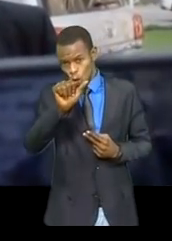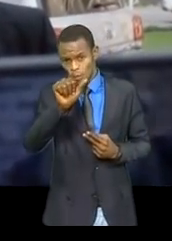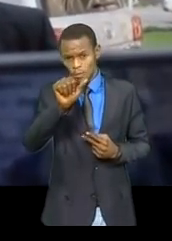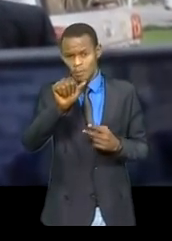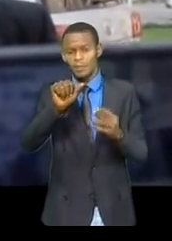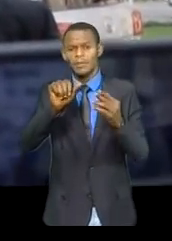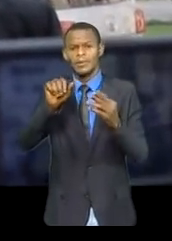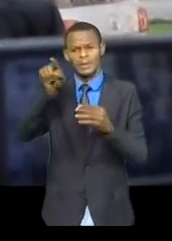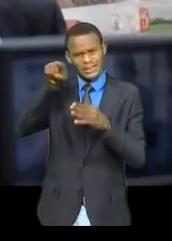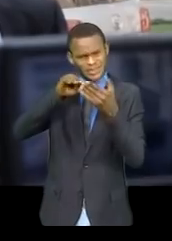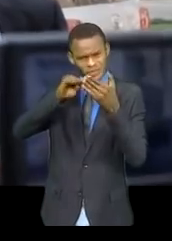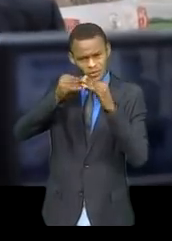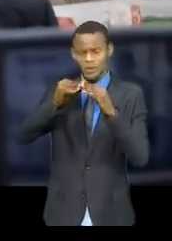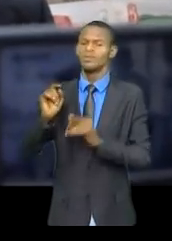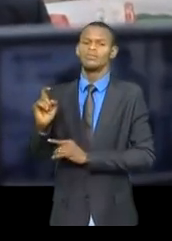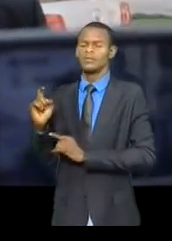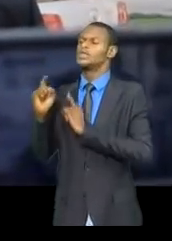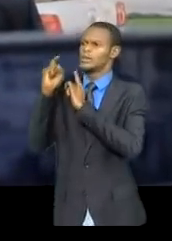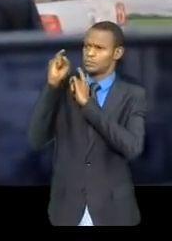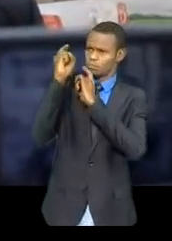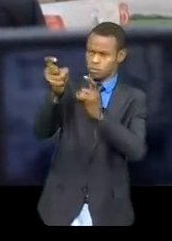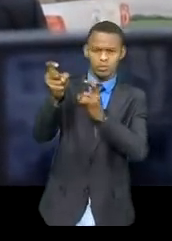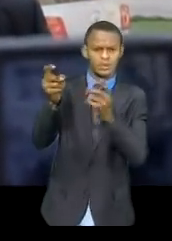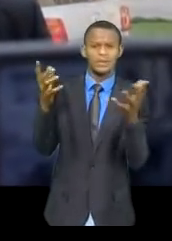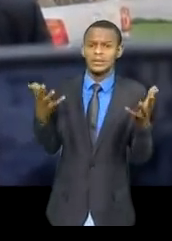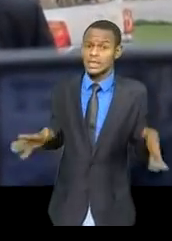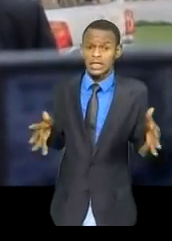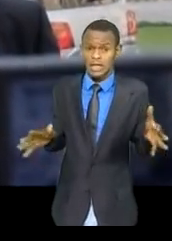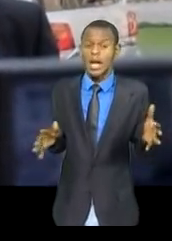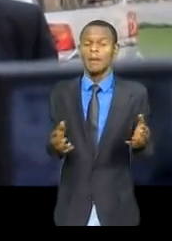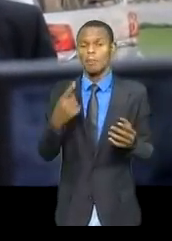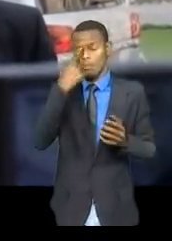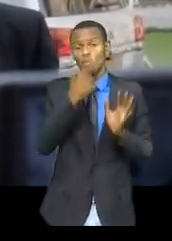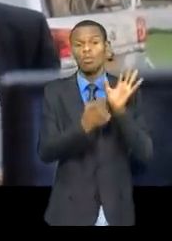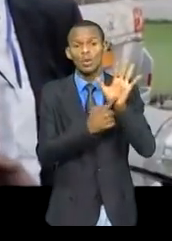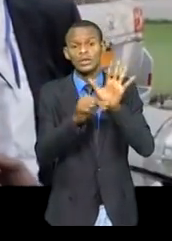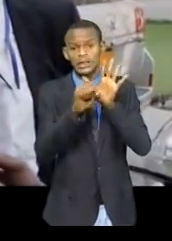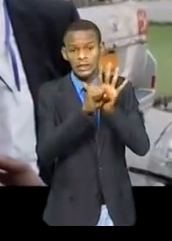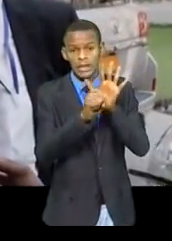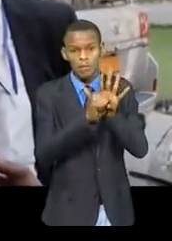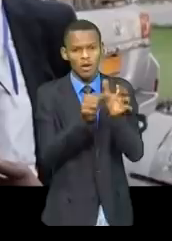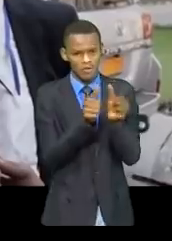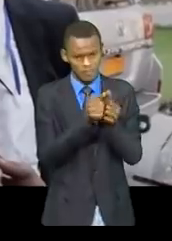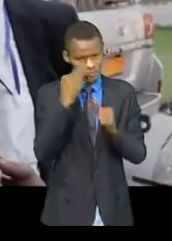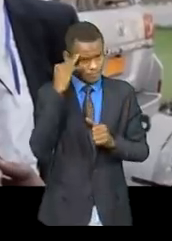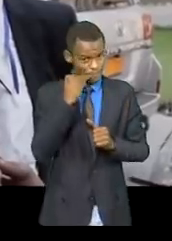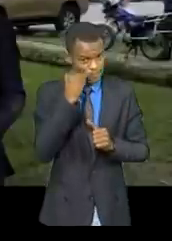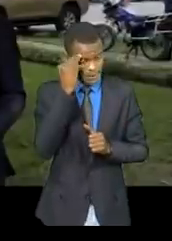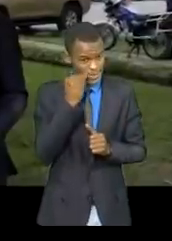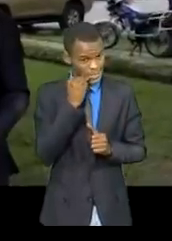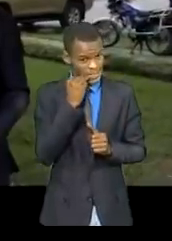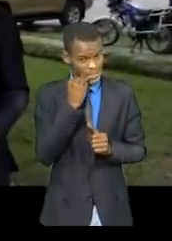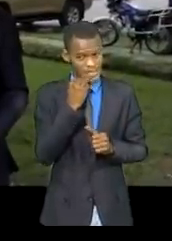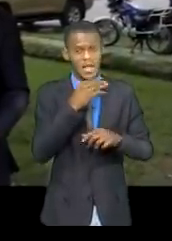à Goma. Aujourd'hui, la cérémonie symbolique avec excellence, monsieur le ministre, pour vous montrer notre solidarité.